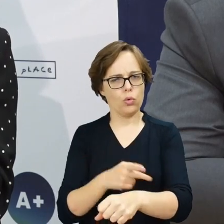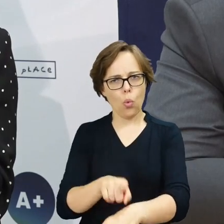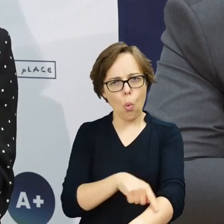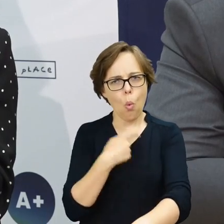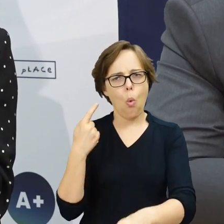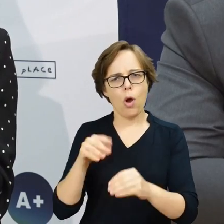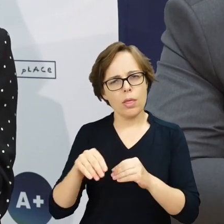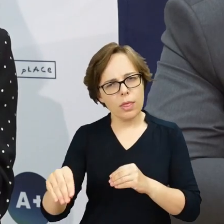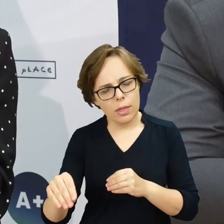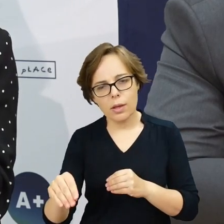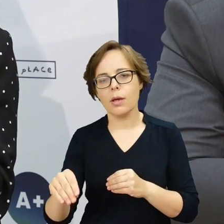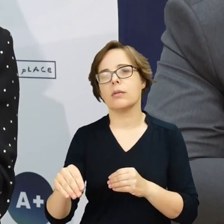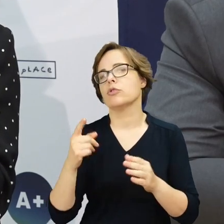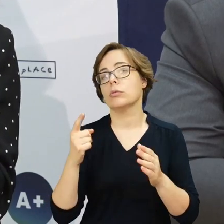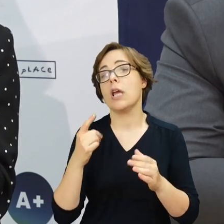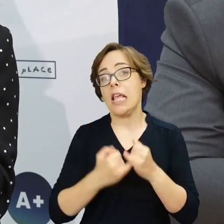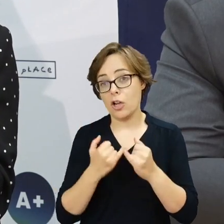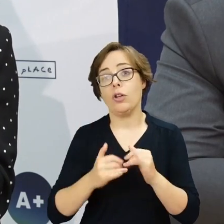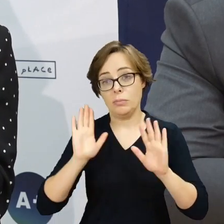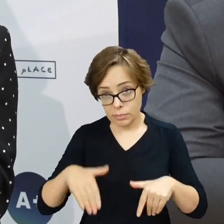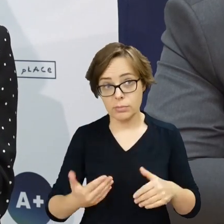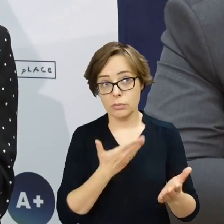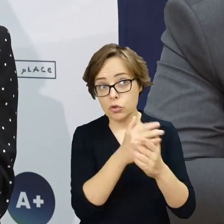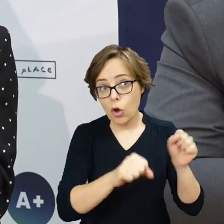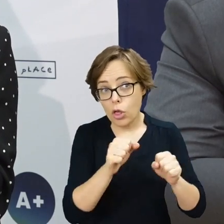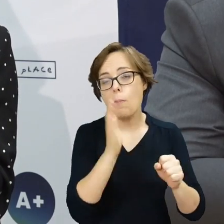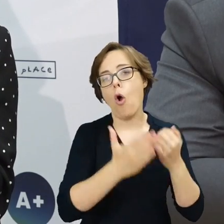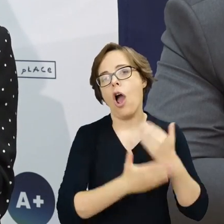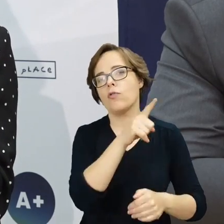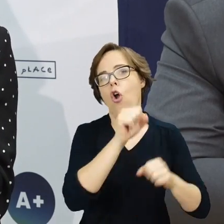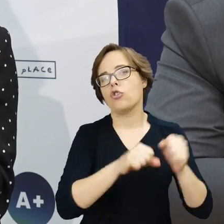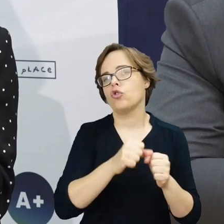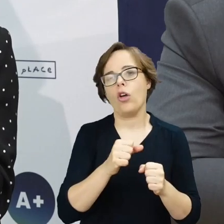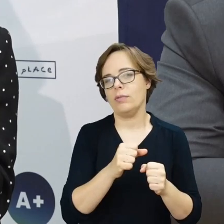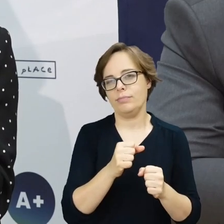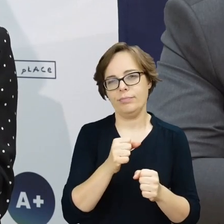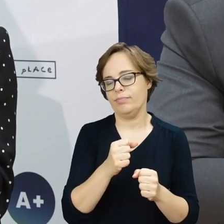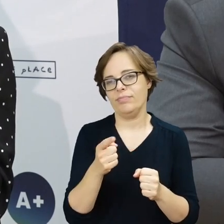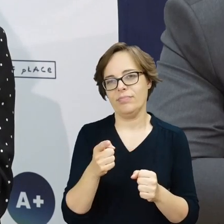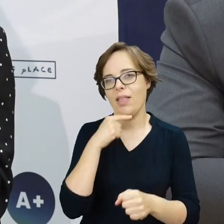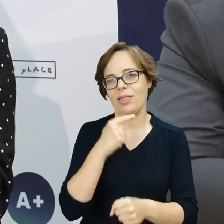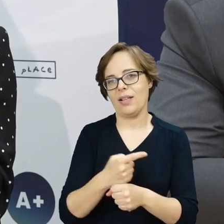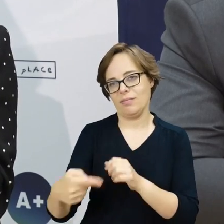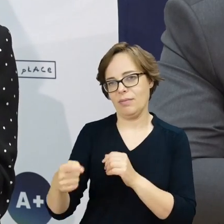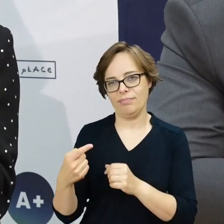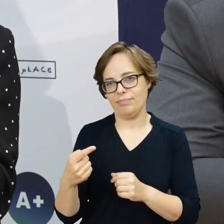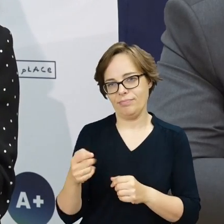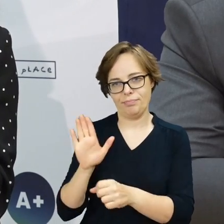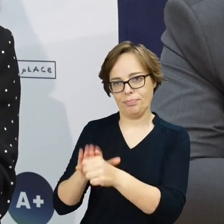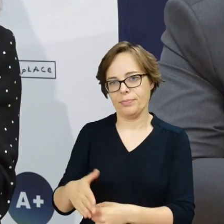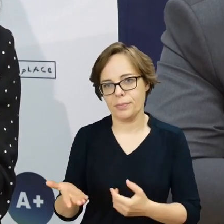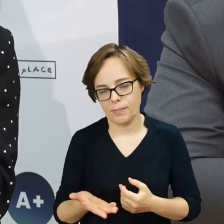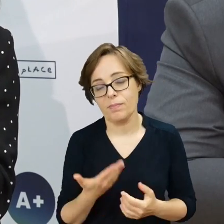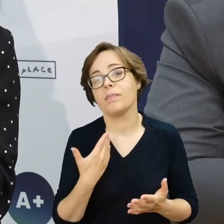stykali się z niekorzystnymi orzeczeniami, czyli raczej w takich sprawach, które były też ewidentne,